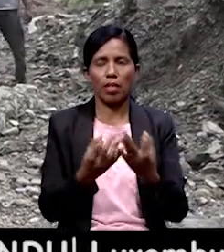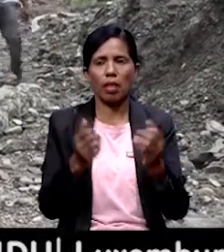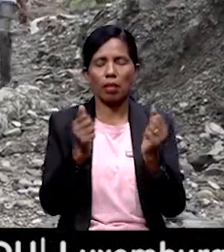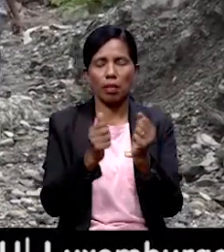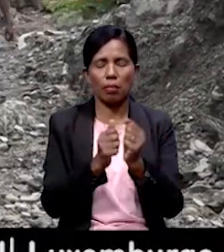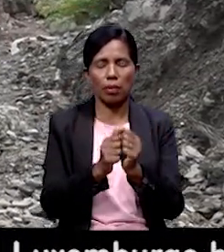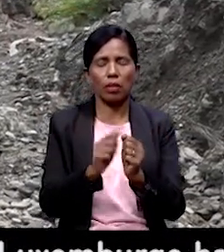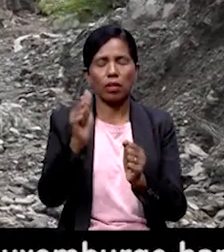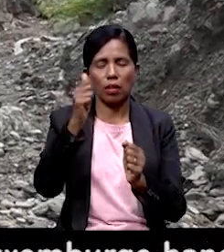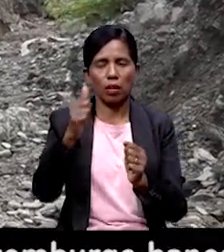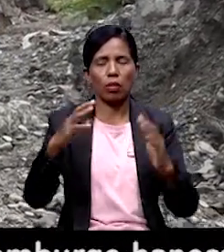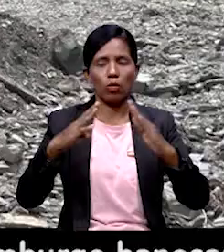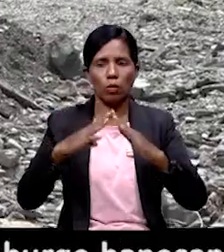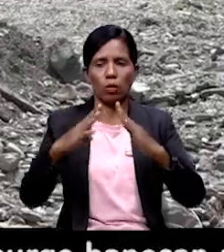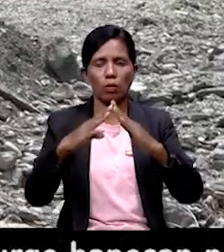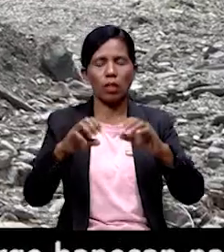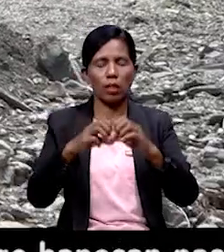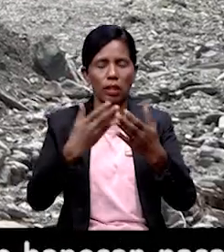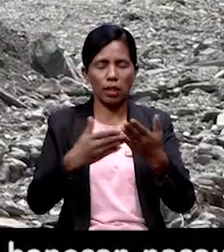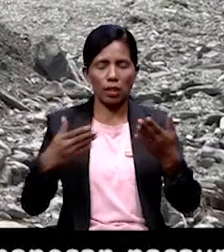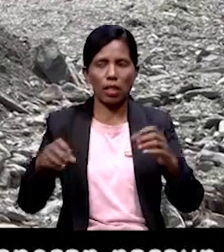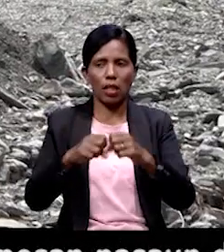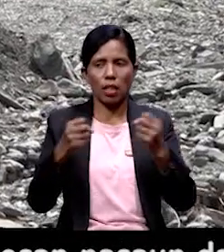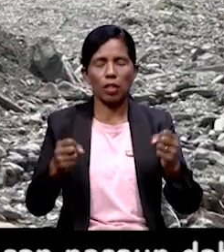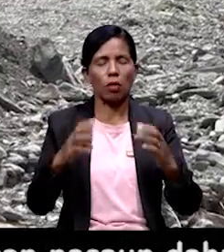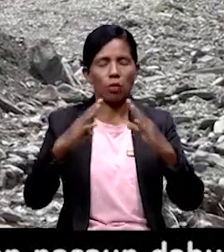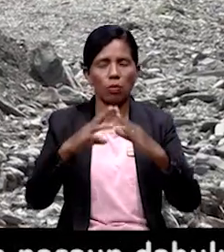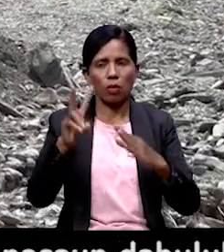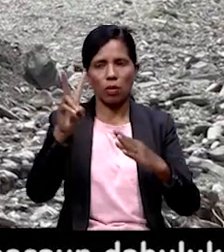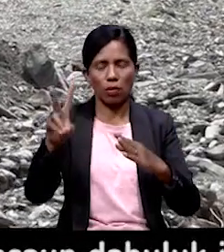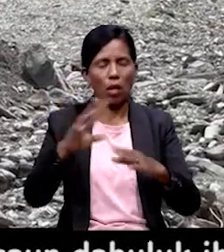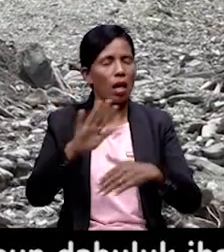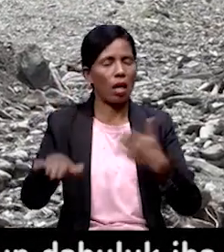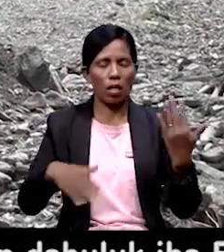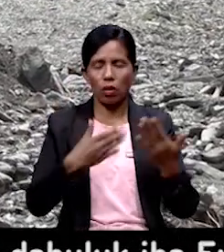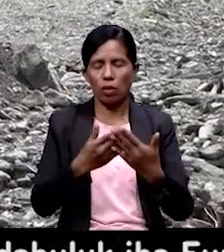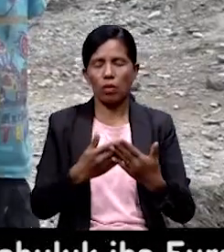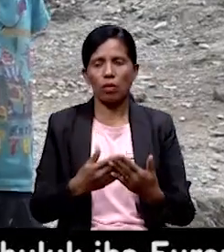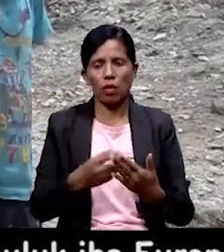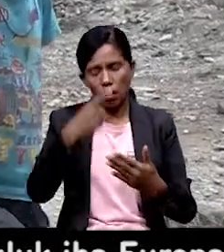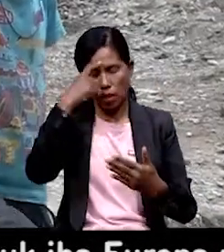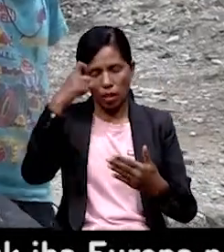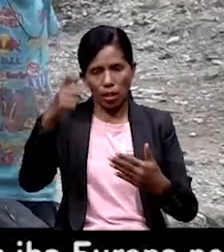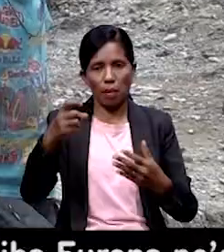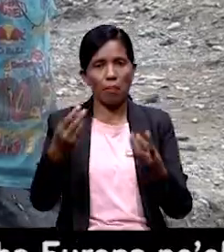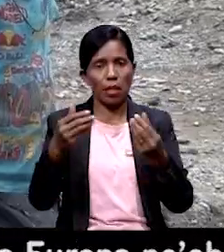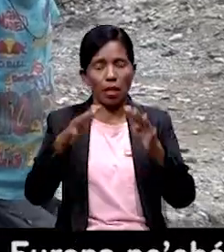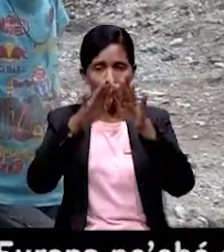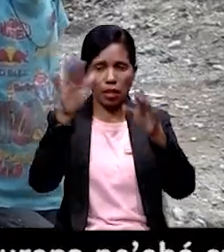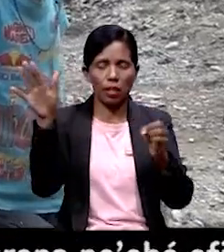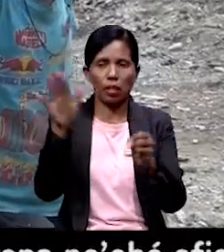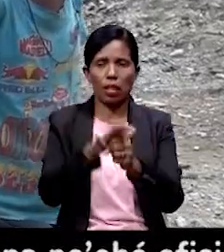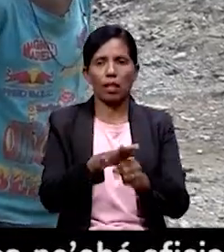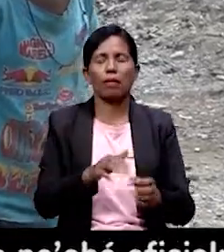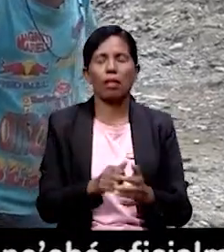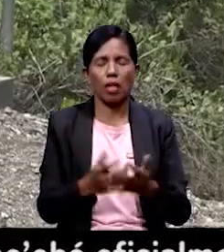sanulu nia uma hosasan hetan estragus no uma rua seluk hetan estragus total. Tambah rai hakui. Mas que nuné, família Hirakne,